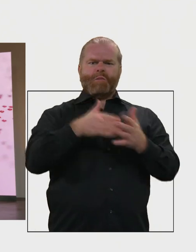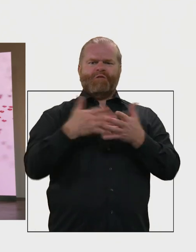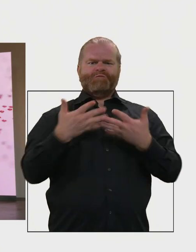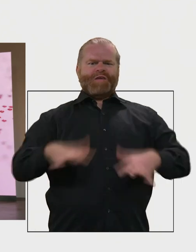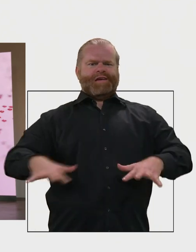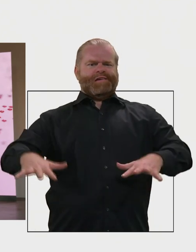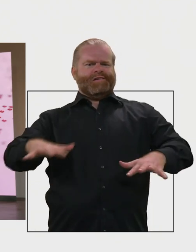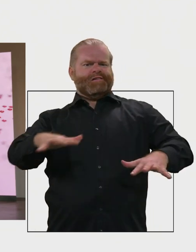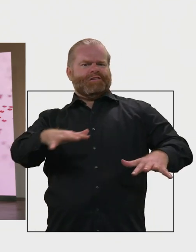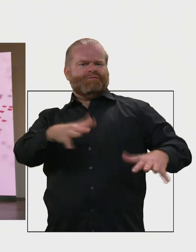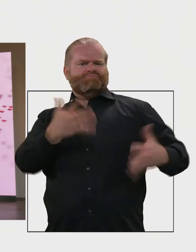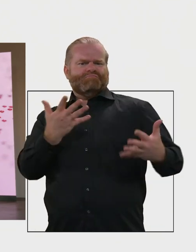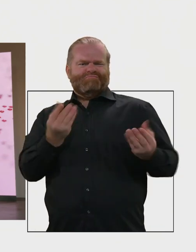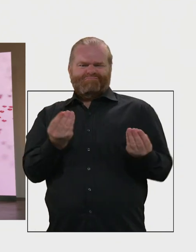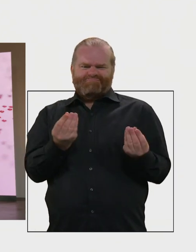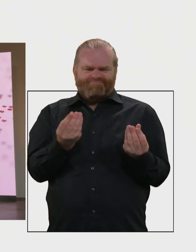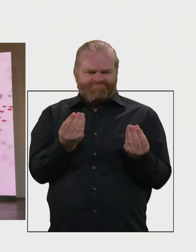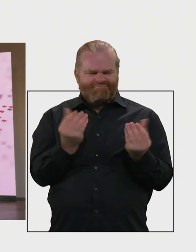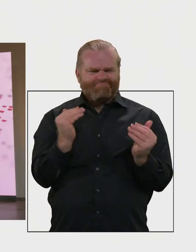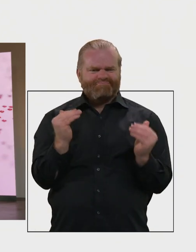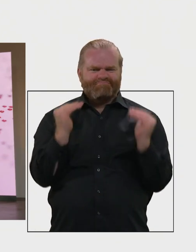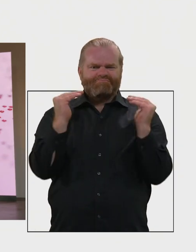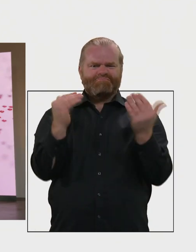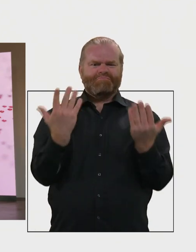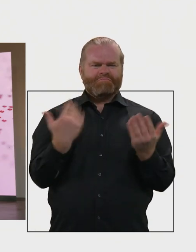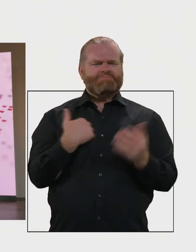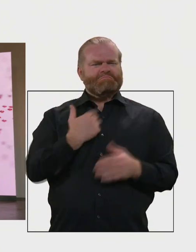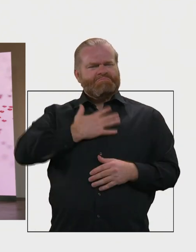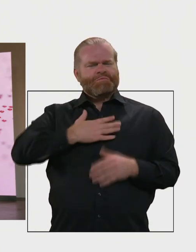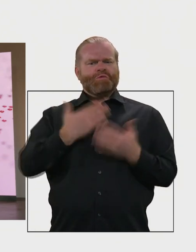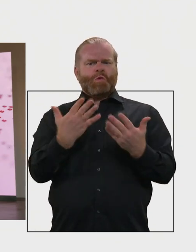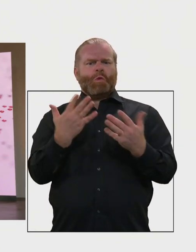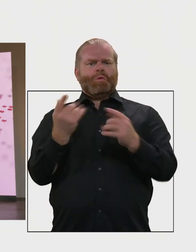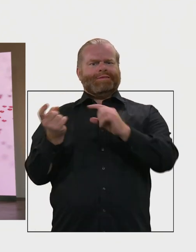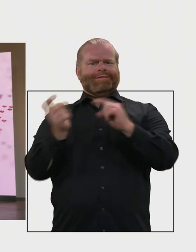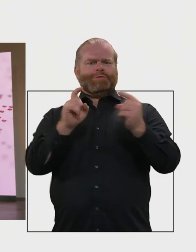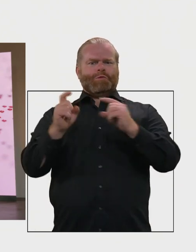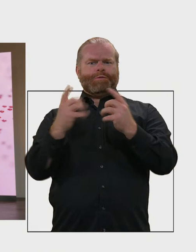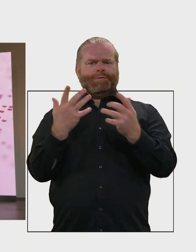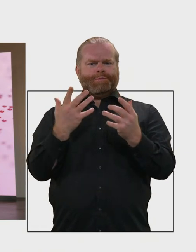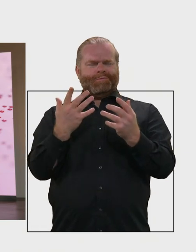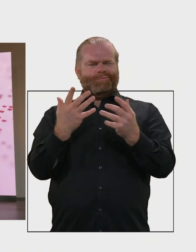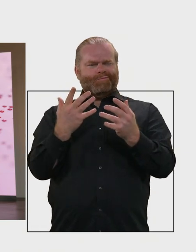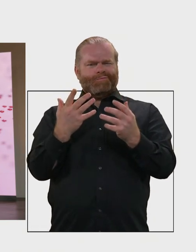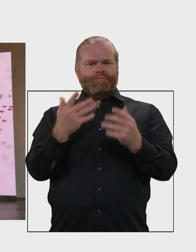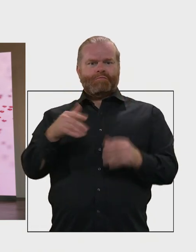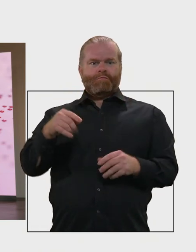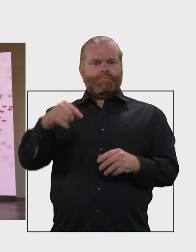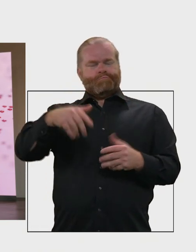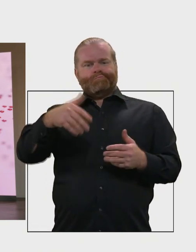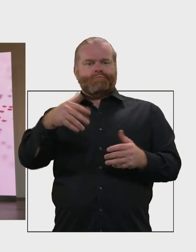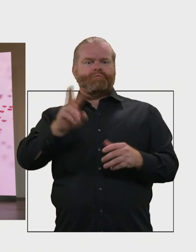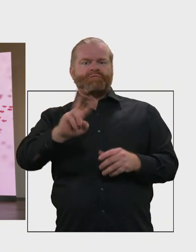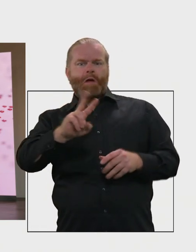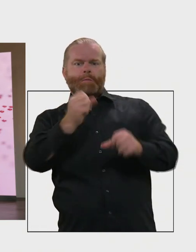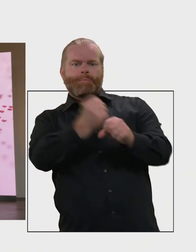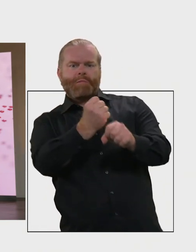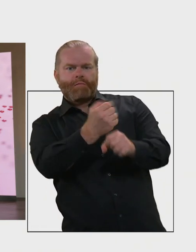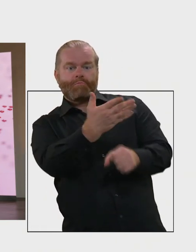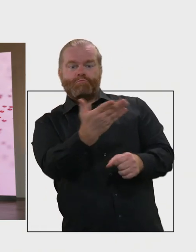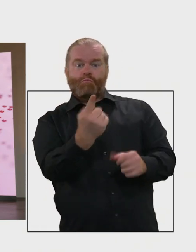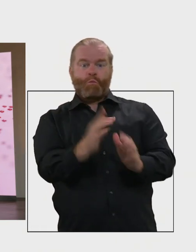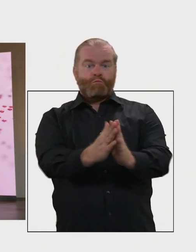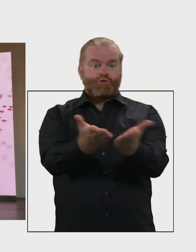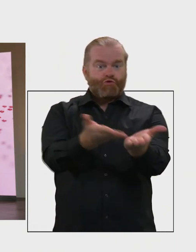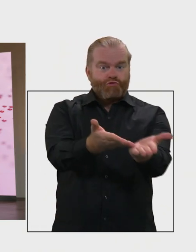macht, ein Buch, eine Infrastruktur, ein Bahnhof, eine digitale Geschichte, und er macht das mit